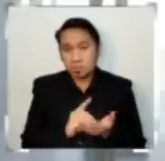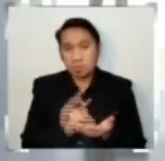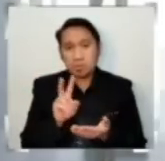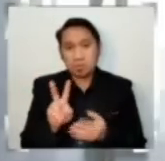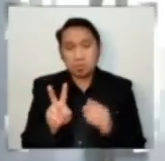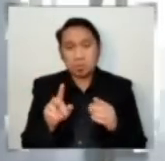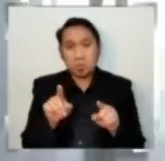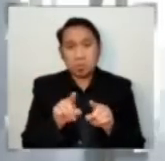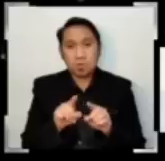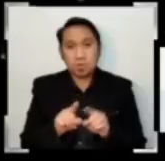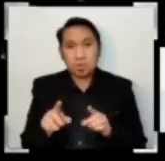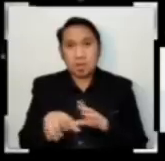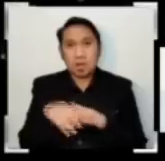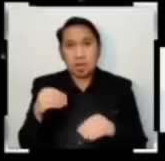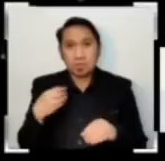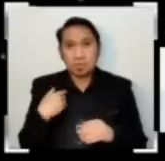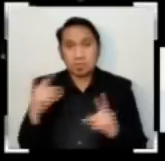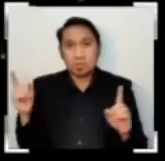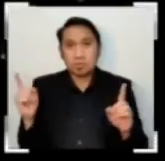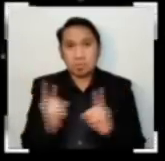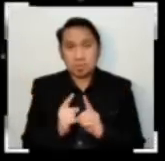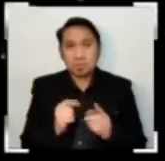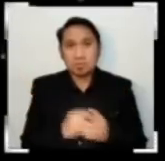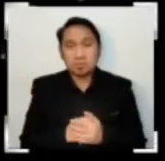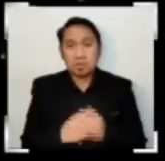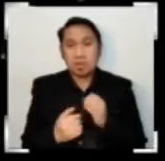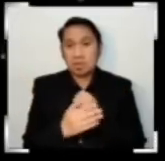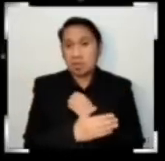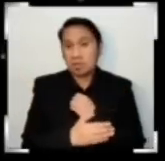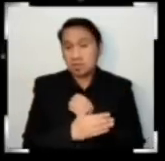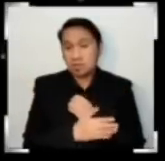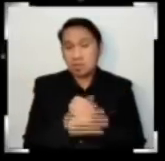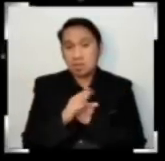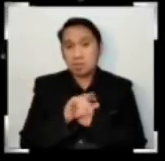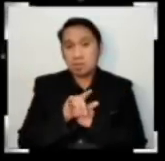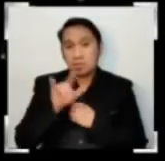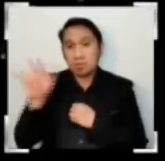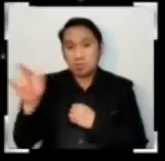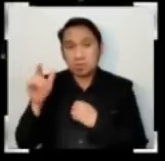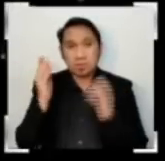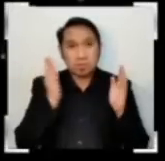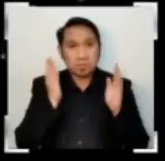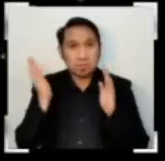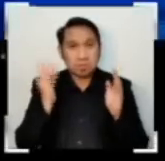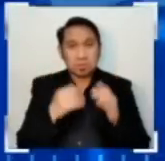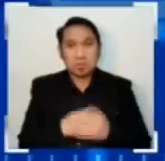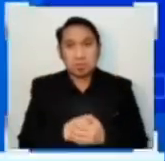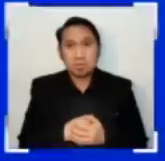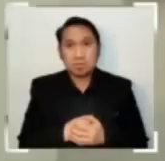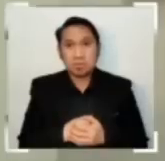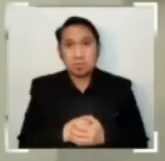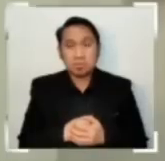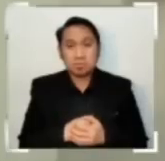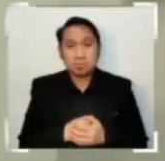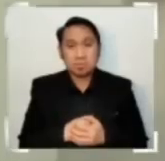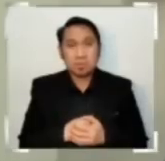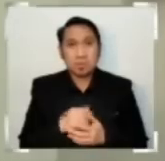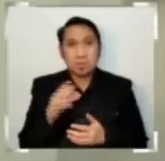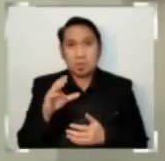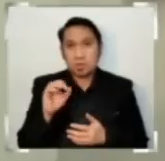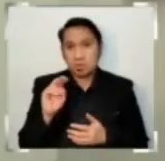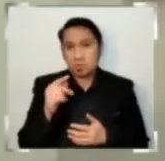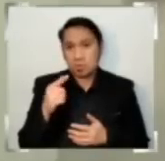ng airport nagkakilala. Ang country of destination nila? Sila po pang dalang dalawa ay bound for Congo para po